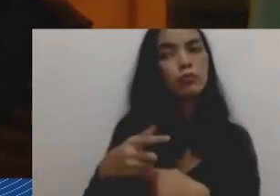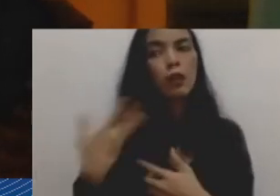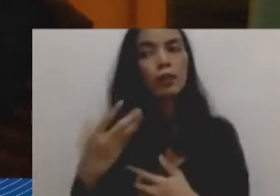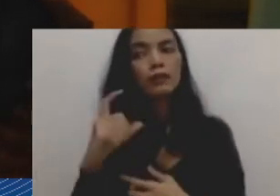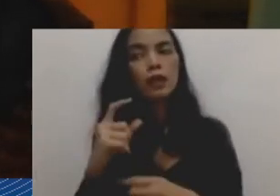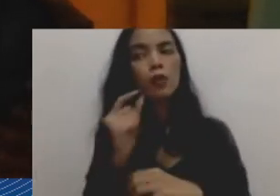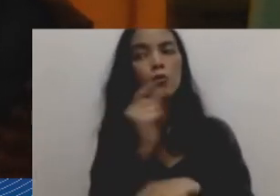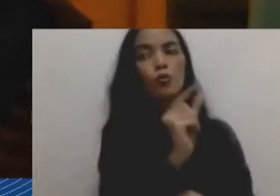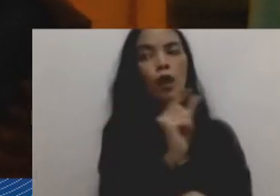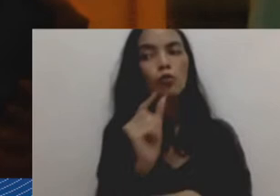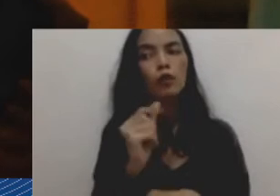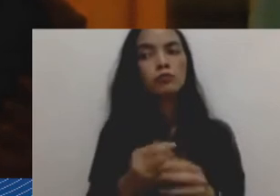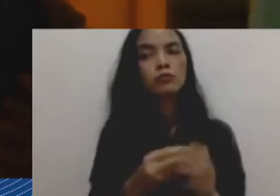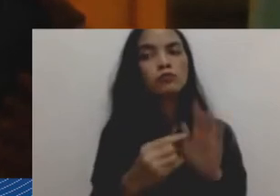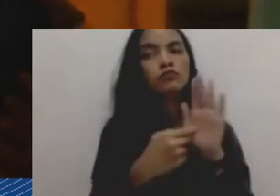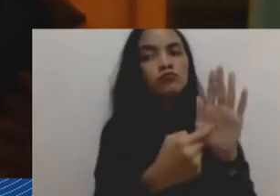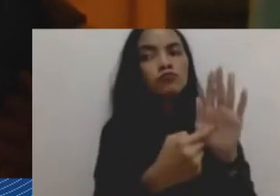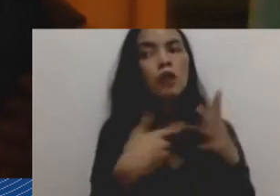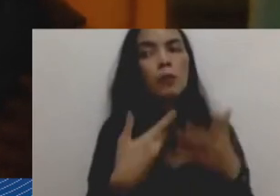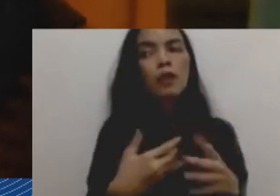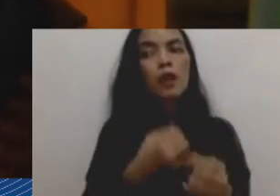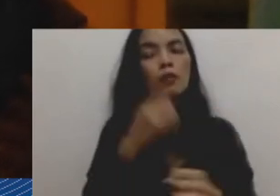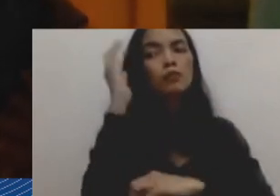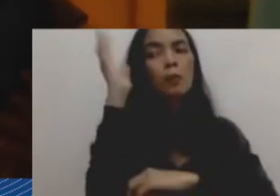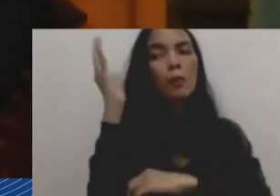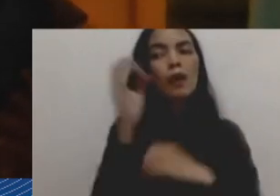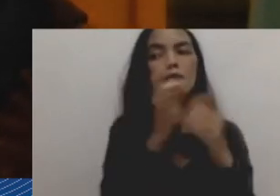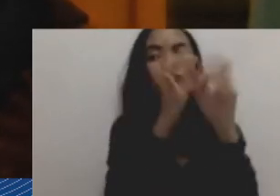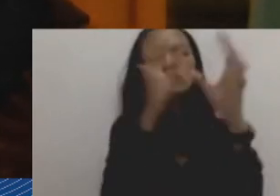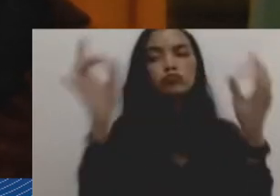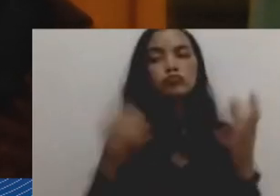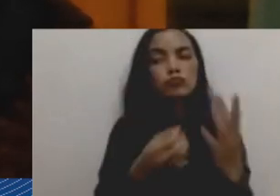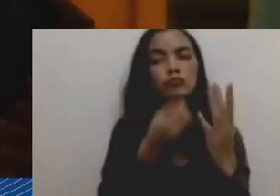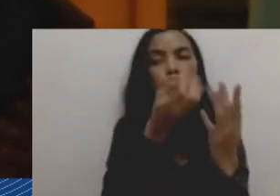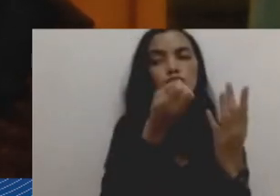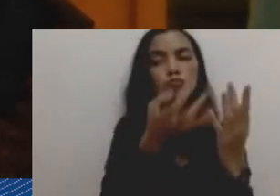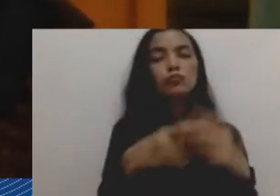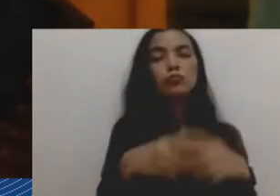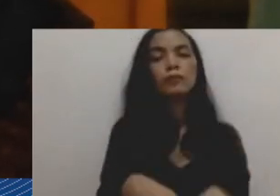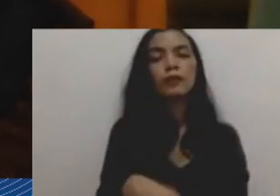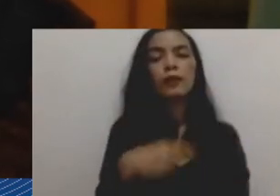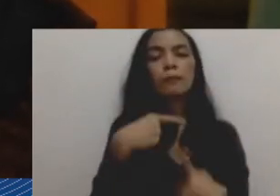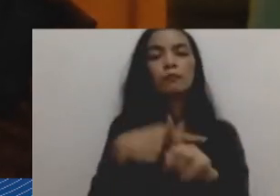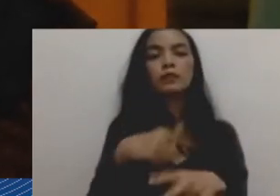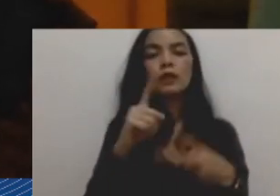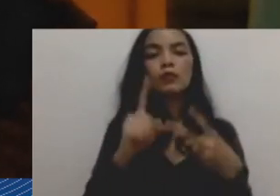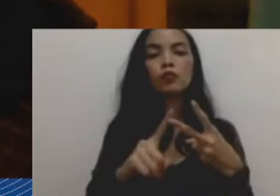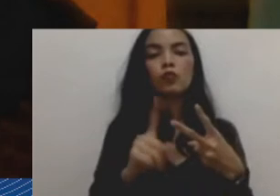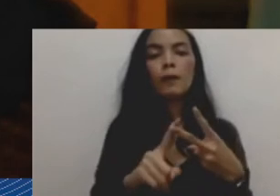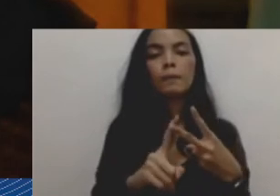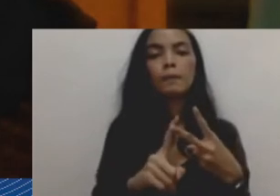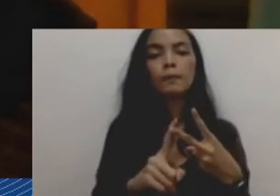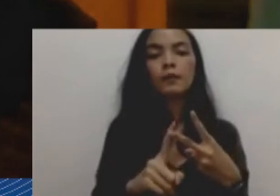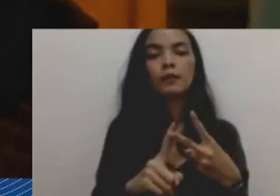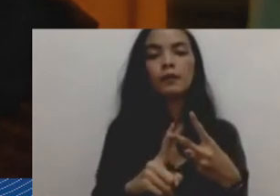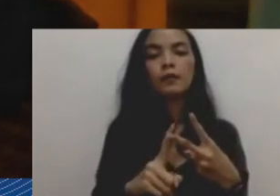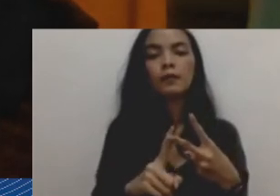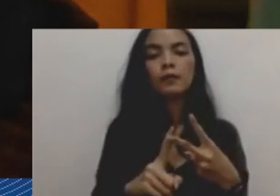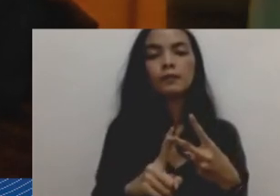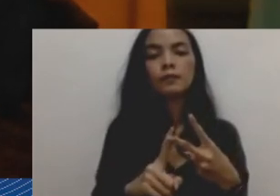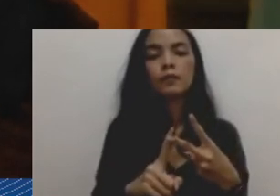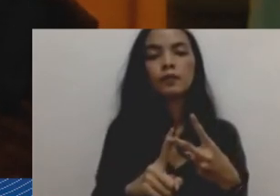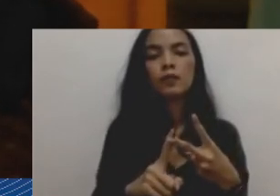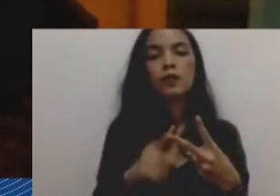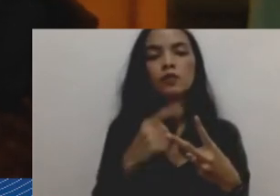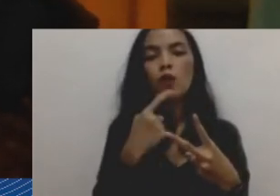lain-lain. Ini tentu menarik sekali. Dan yang kedua, sebagai kaukus parlemen, kaukus perempuan di